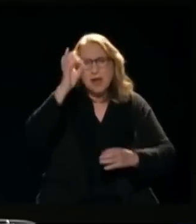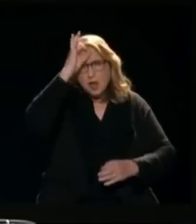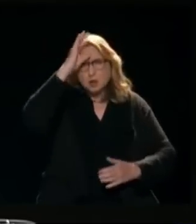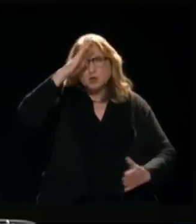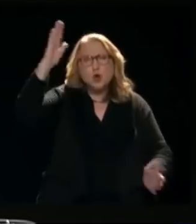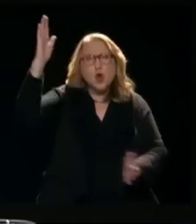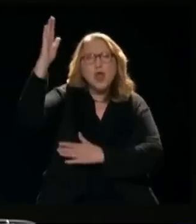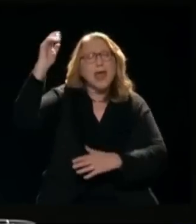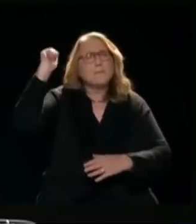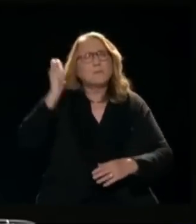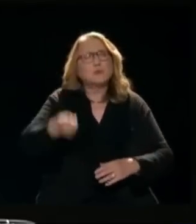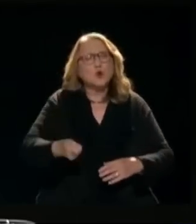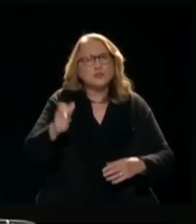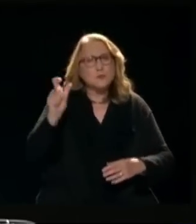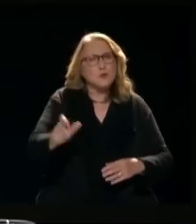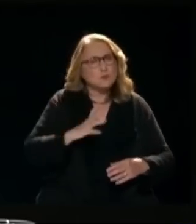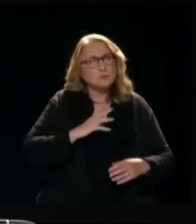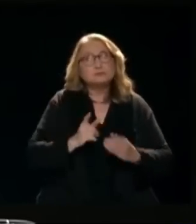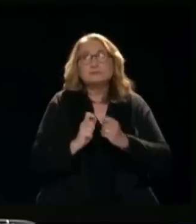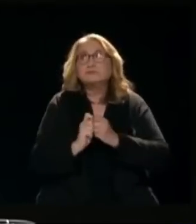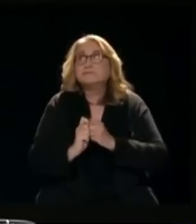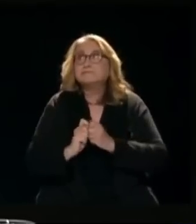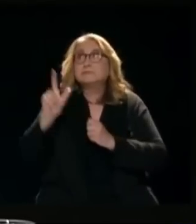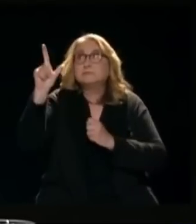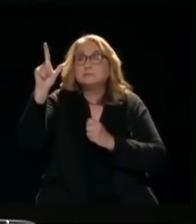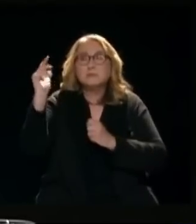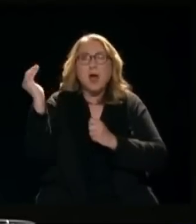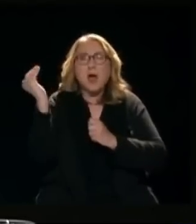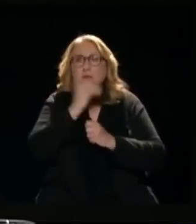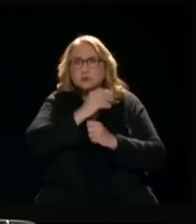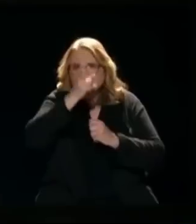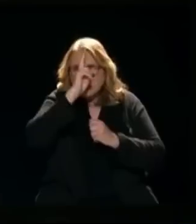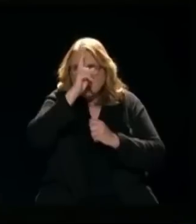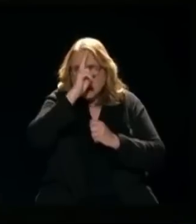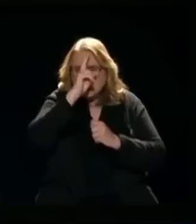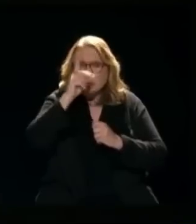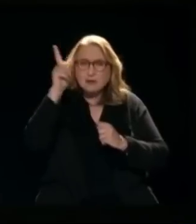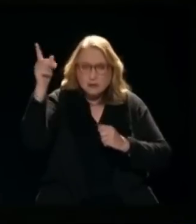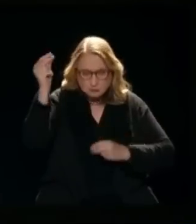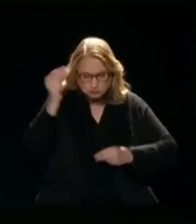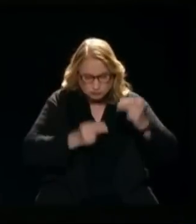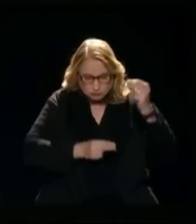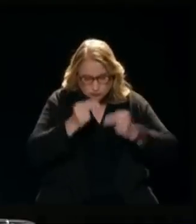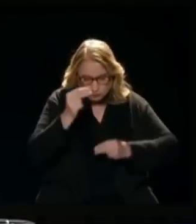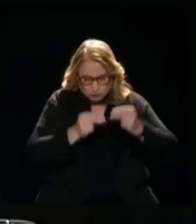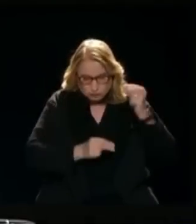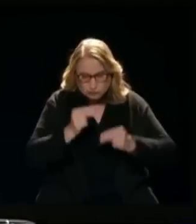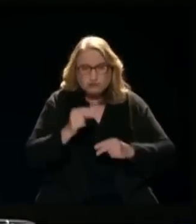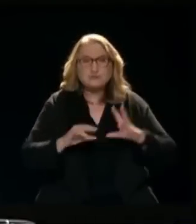τι θα εκταμιευθεί στο ελληνικό κράτος. Επίσης, έχουμε το υπερταμείο, μην το ξεχνάμε.